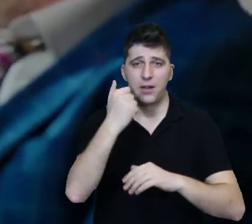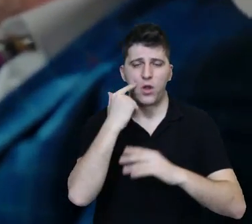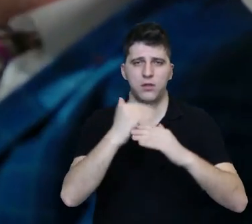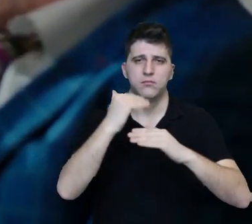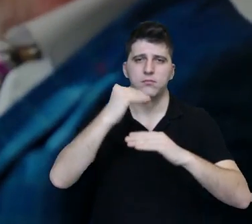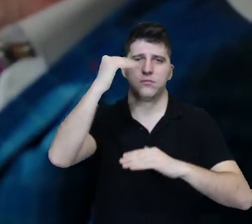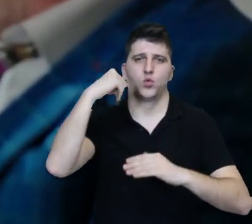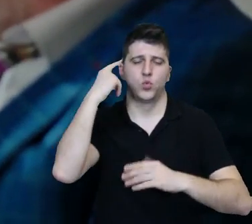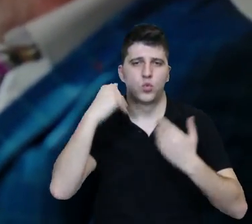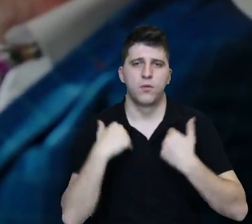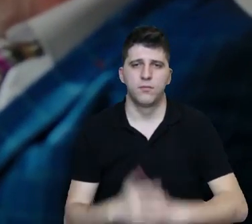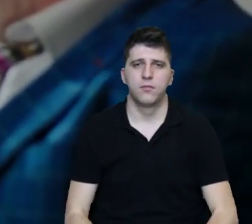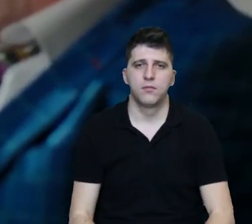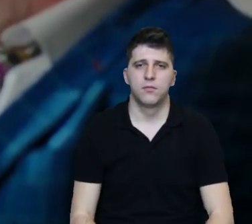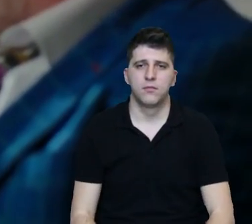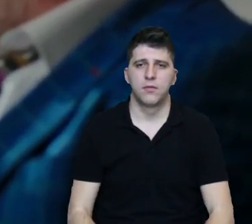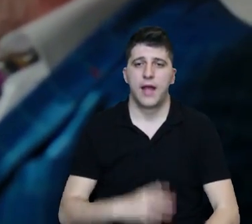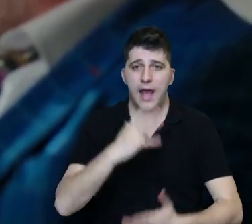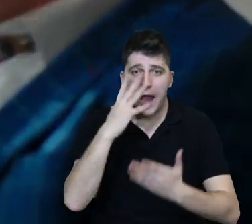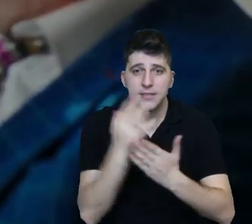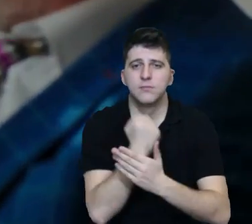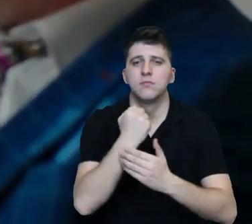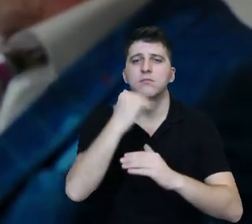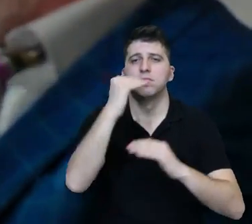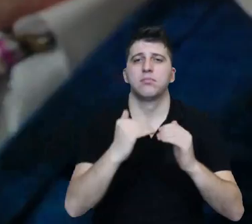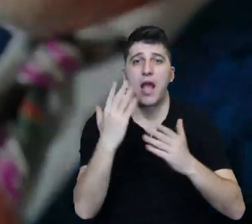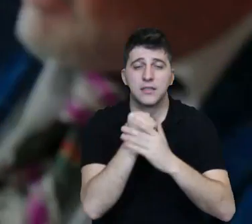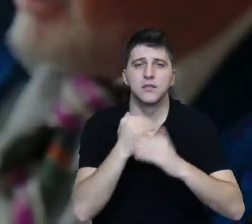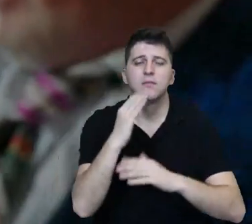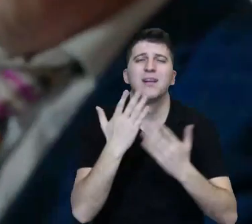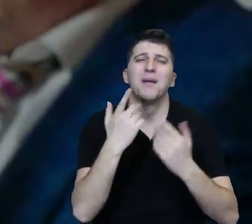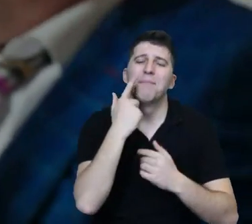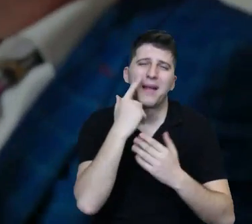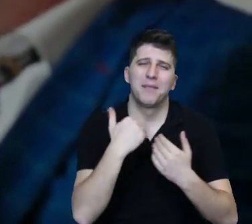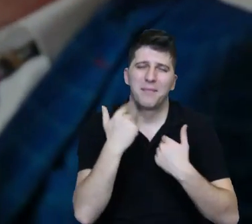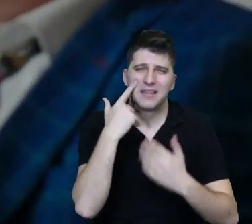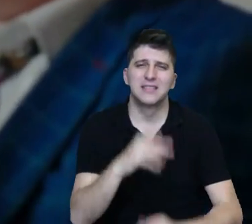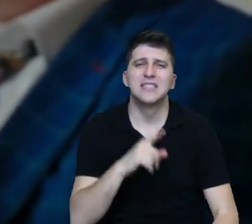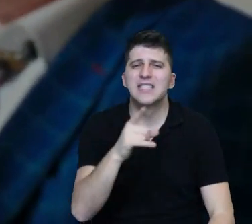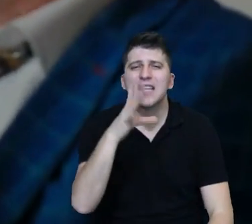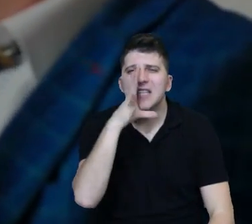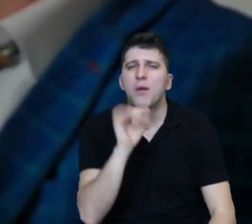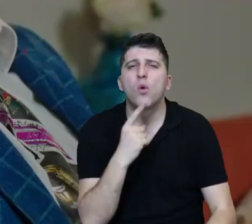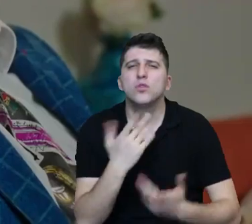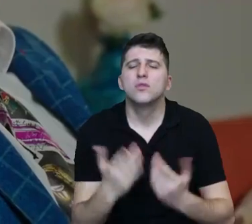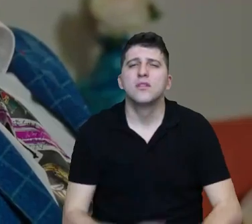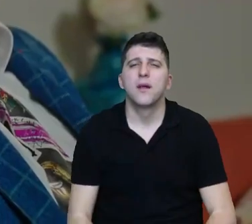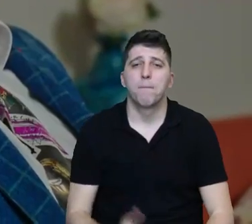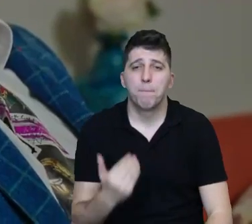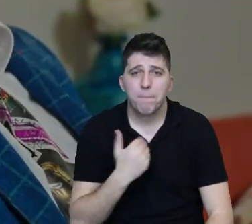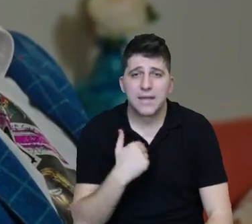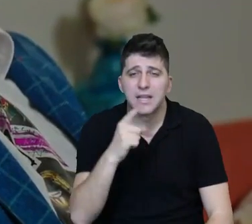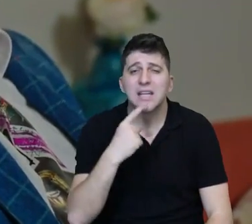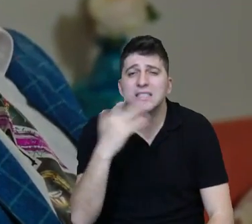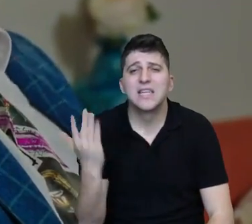şekilde artsın diye. Anladın mı? Eliyle gösteriyor. Kazanmasa düşecek. Kazanırsa çıkacak. Ya bana bak bana. Sen kime konuşuyorsun, kime? Ben senin